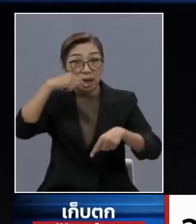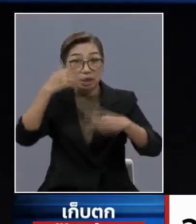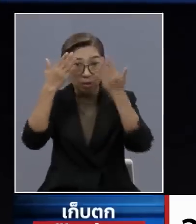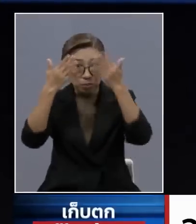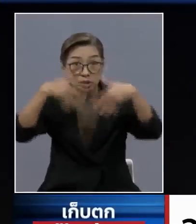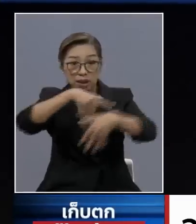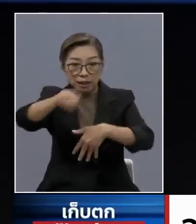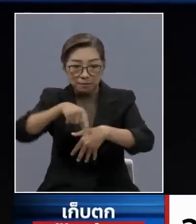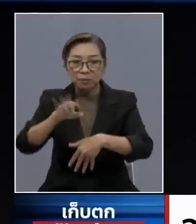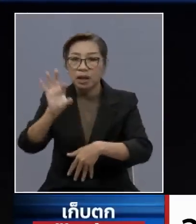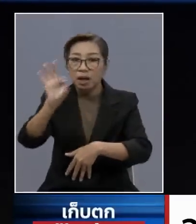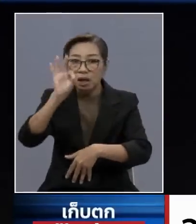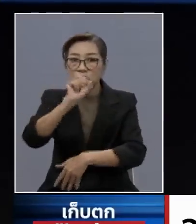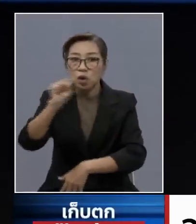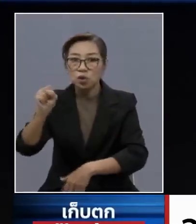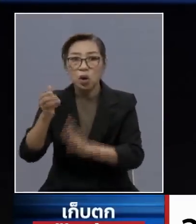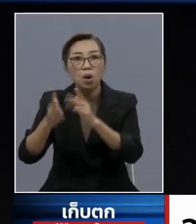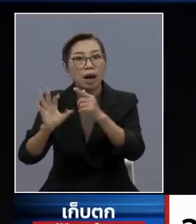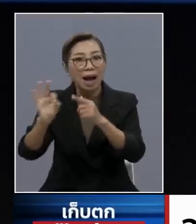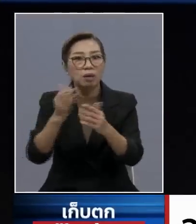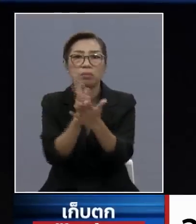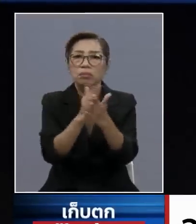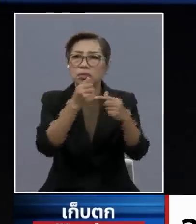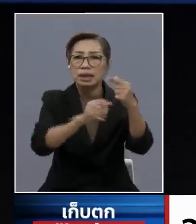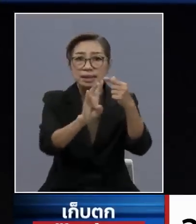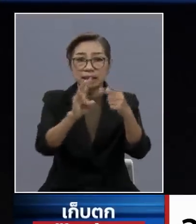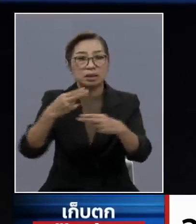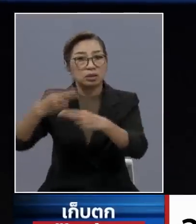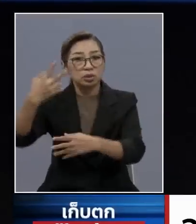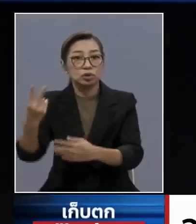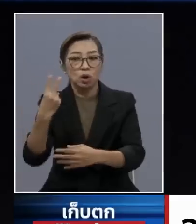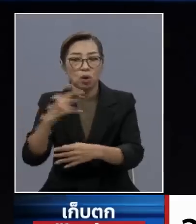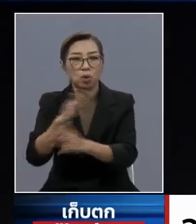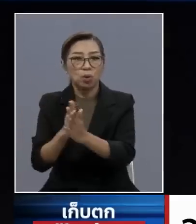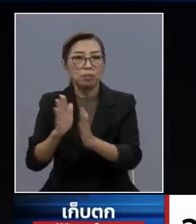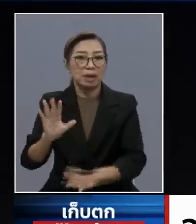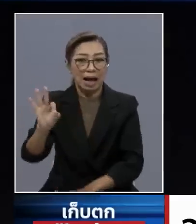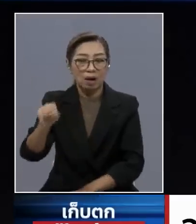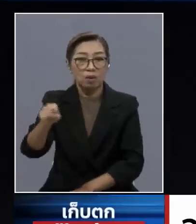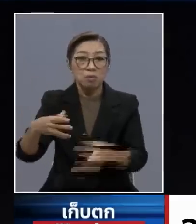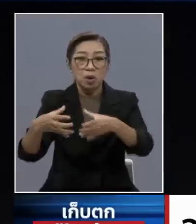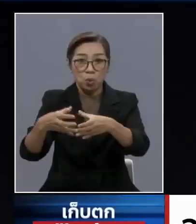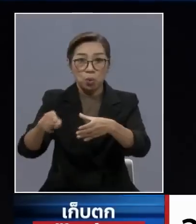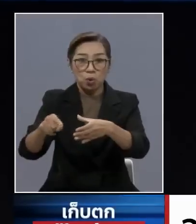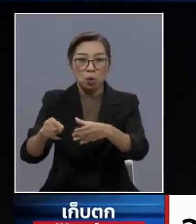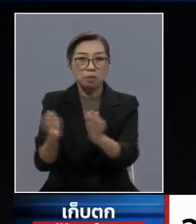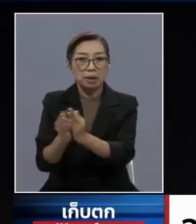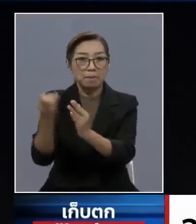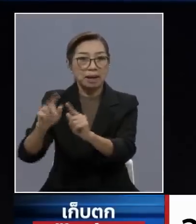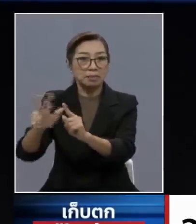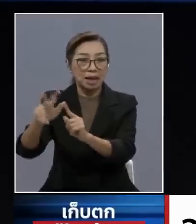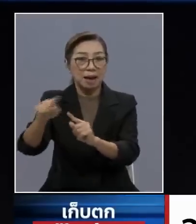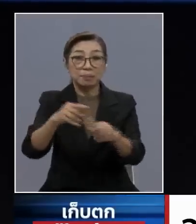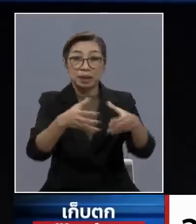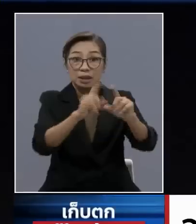ที่นั่งแบ่งเป็นแบบแบ่งเขตเนี่ย7ที่นั่งและบัญชีรายชื่อ2ที่นั่งนับเป็นพรรคอันดับ3รองจากพรรคก้าวไกลและพรรค